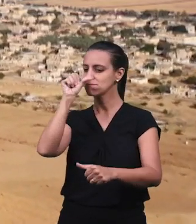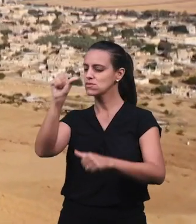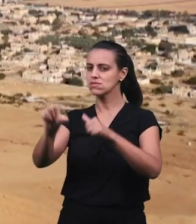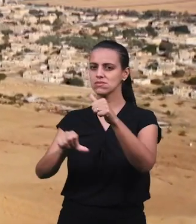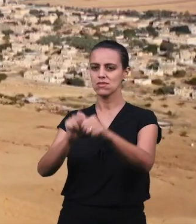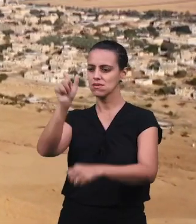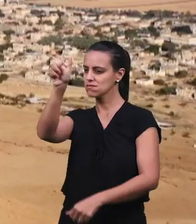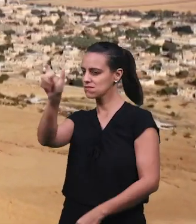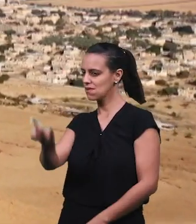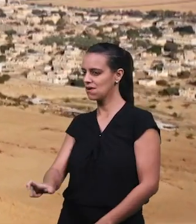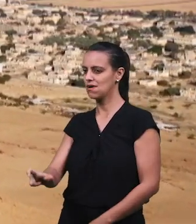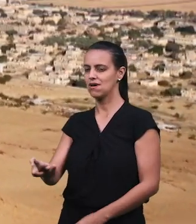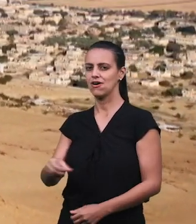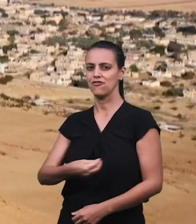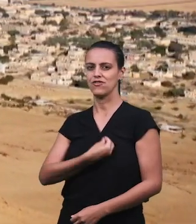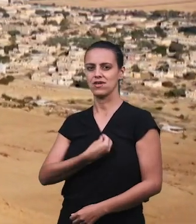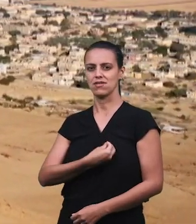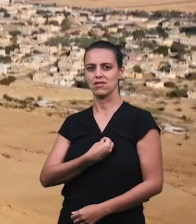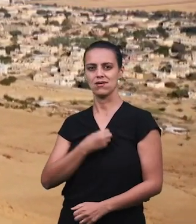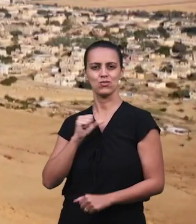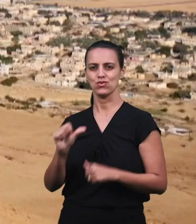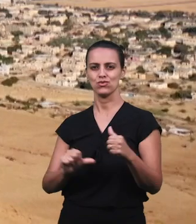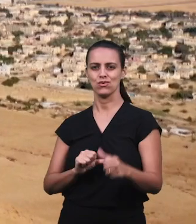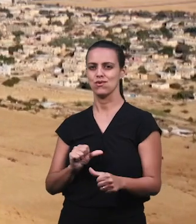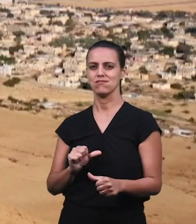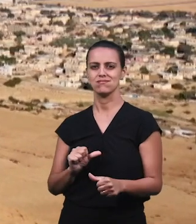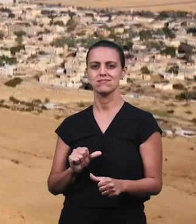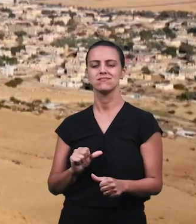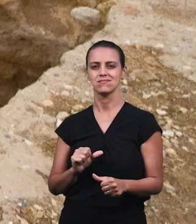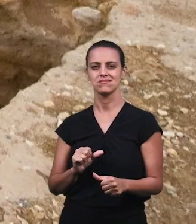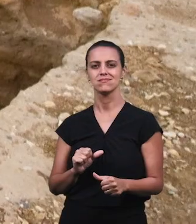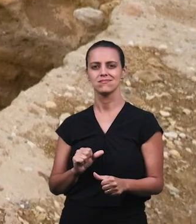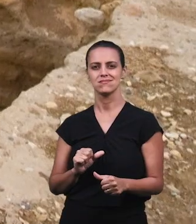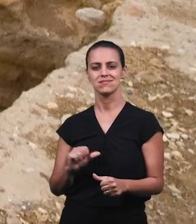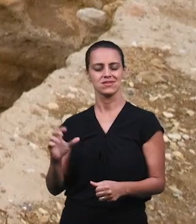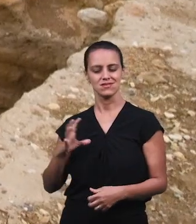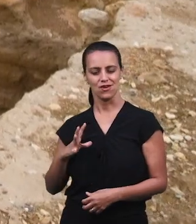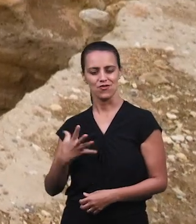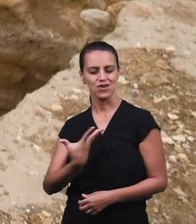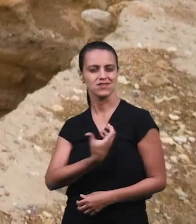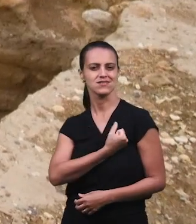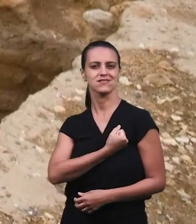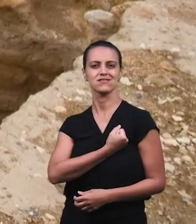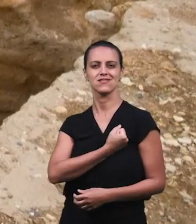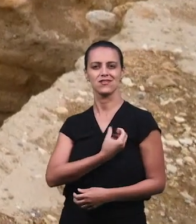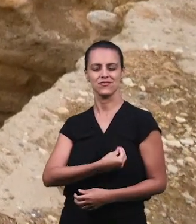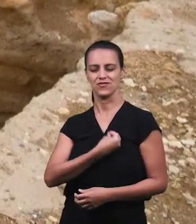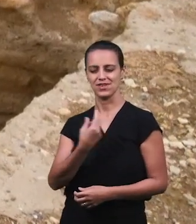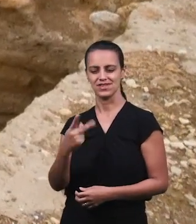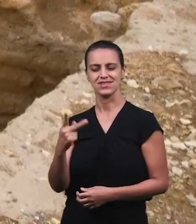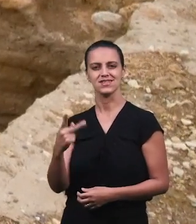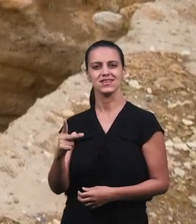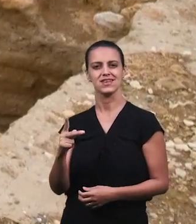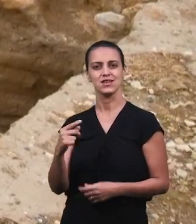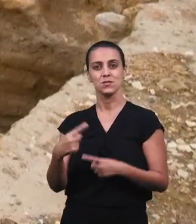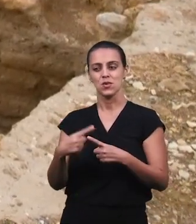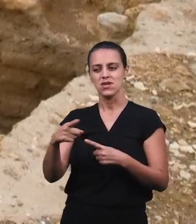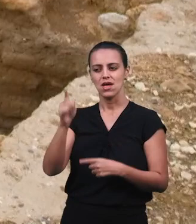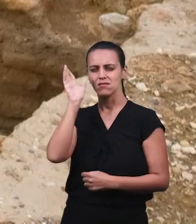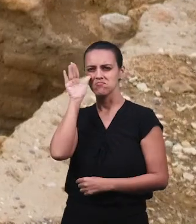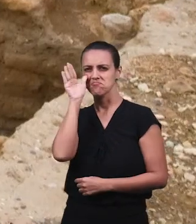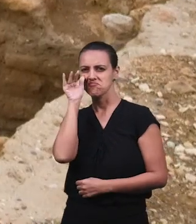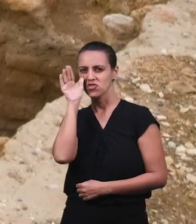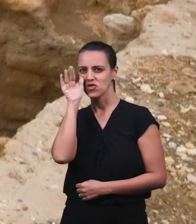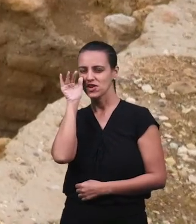Amené le salut, le rachat, Il est venu, elle est allée avec une curiosité